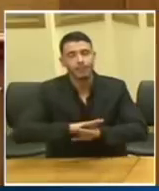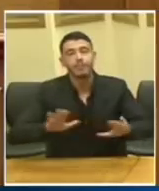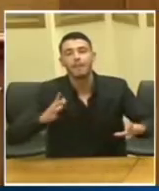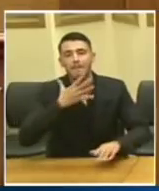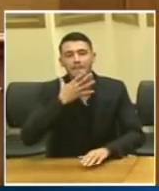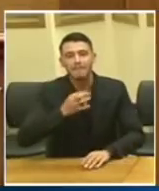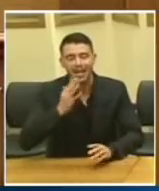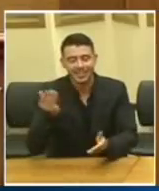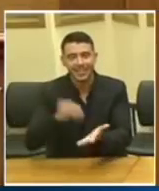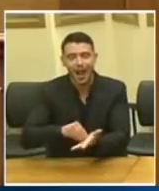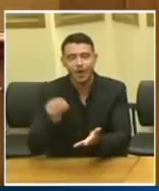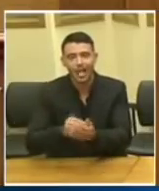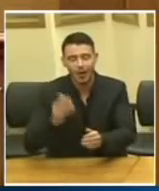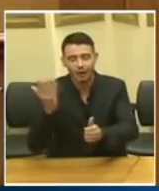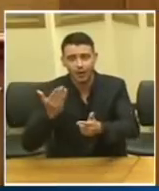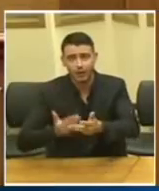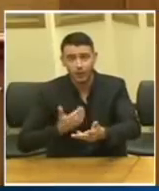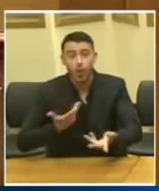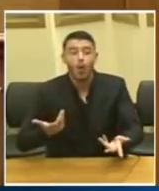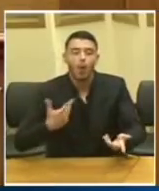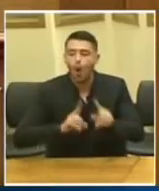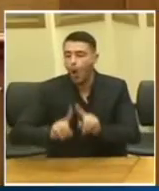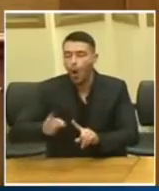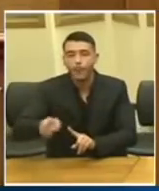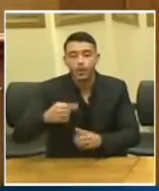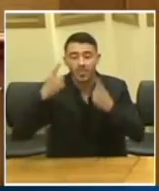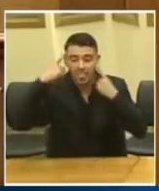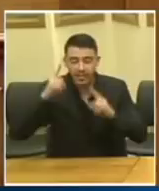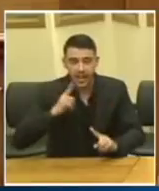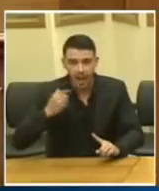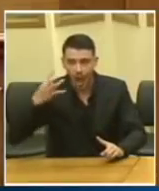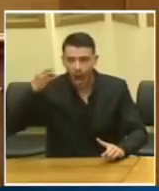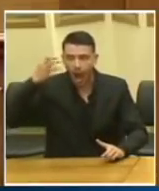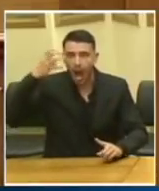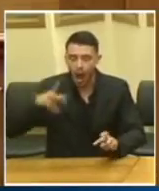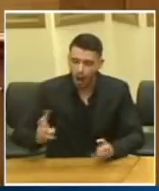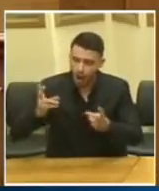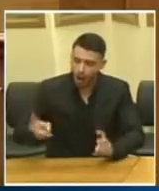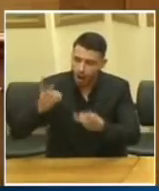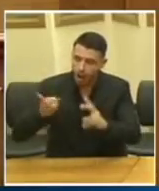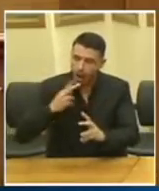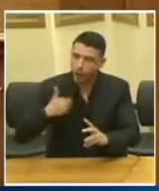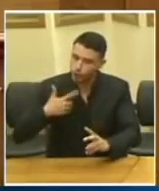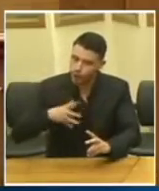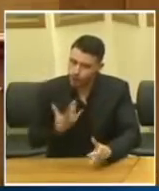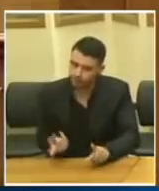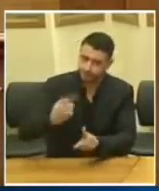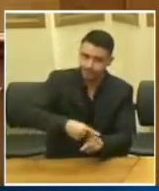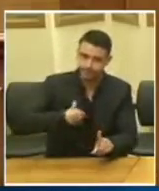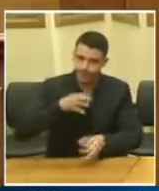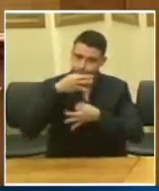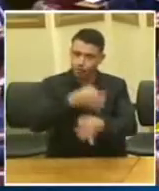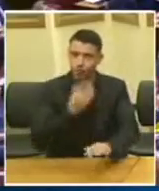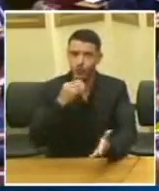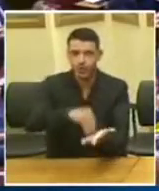που δεν έχει πλήρη εικόνα των πραγμάτων. Θα προσπαθήσω να δώσω και εγώ ορισμένες. Κυρίως για να ξεκαθαρίσω